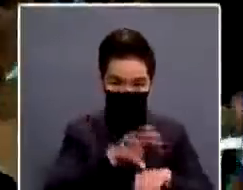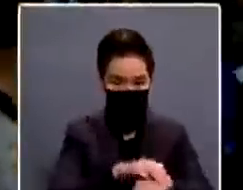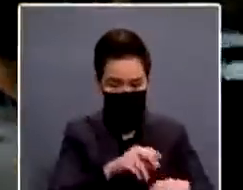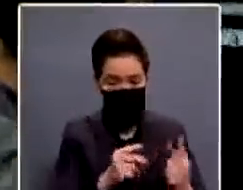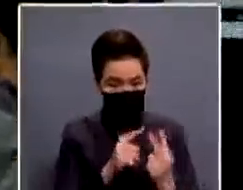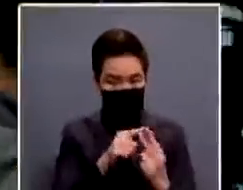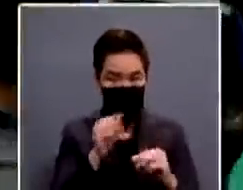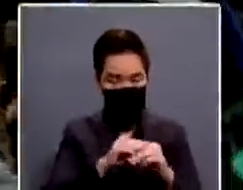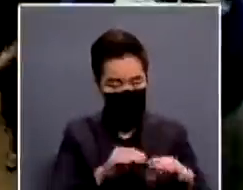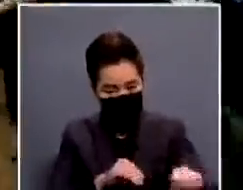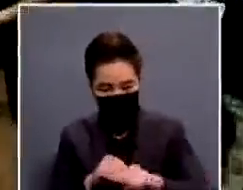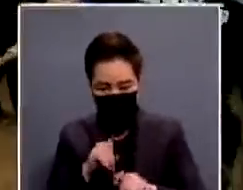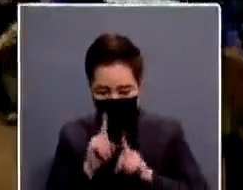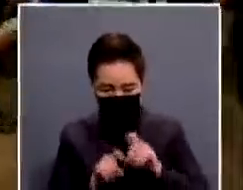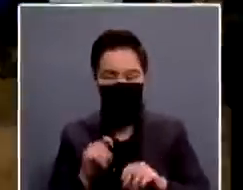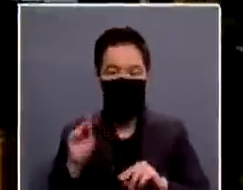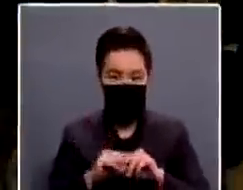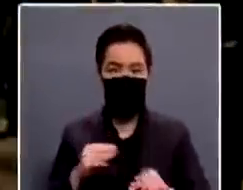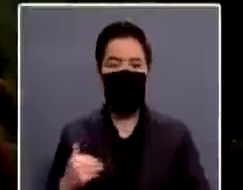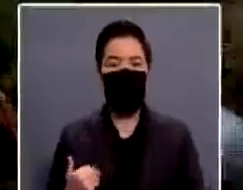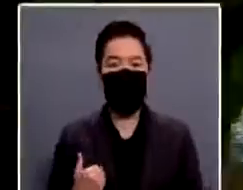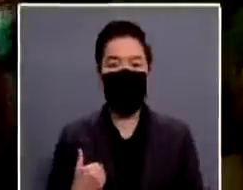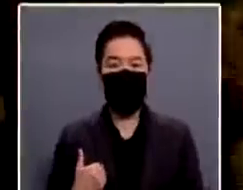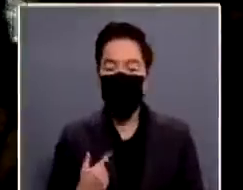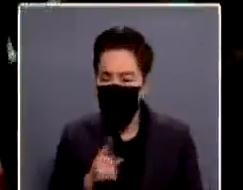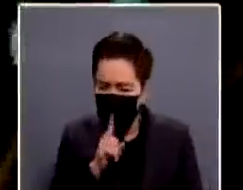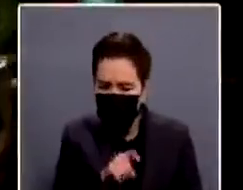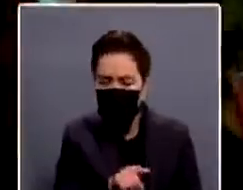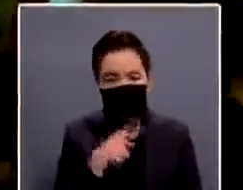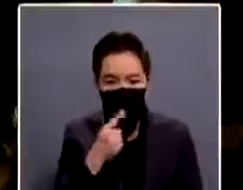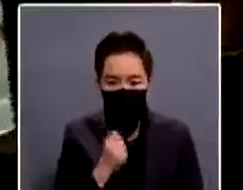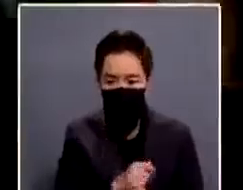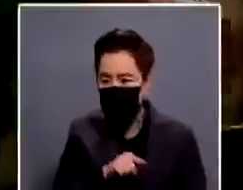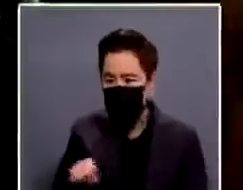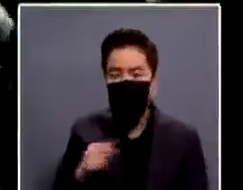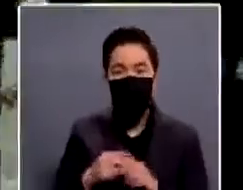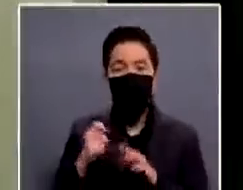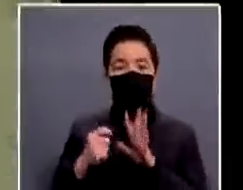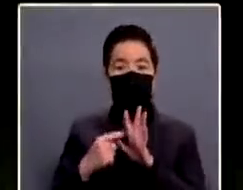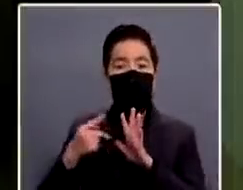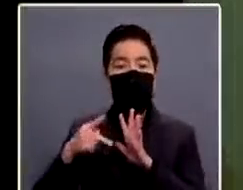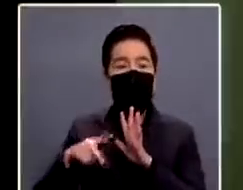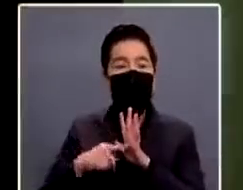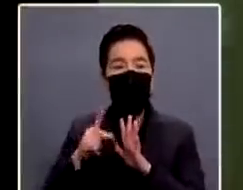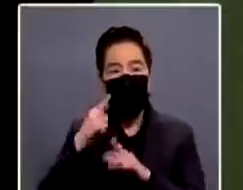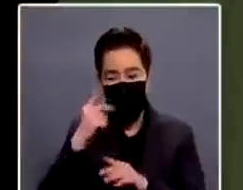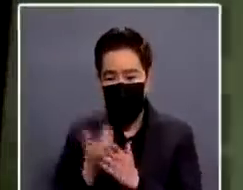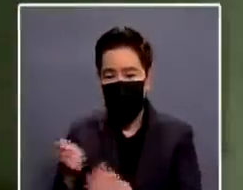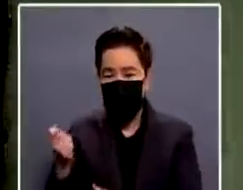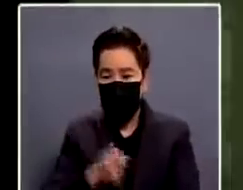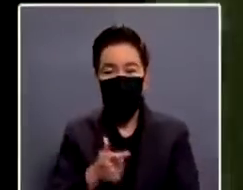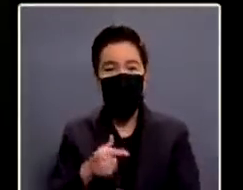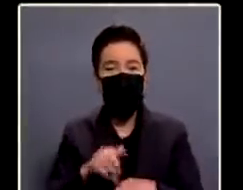ฝักดาบนะคะไปสอบปากคำเพิ่มเติมด้วยนะคะไปให้การซักทอดนะคะนายอาภะค่ะที่อ้างว่าเป็นผู้จ้างวาน